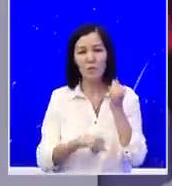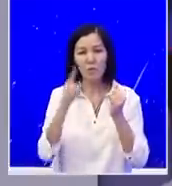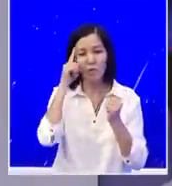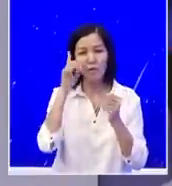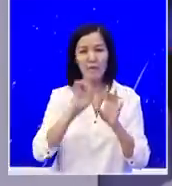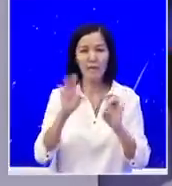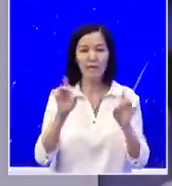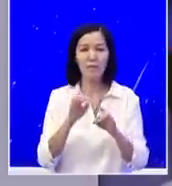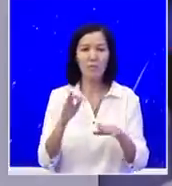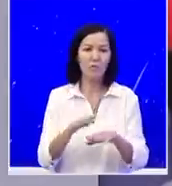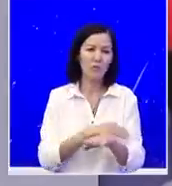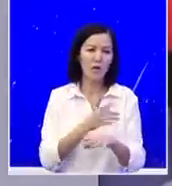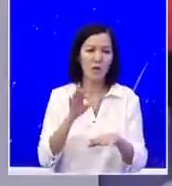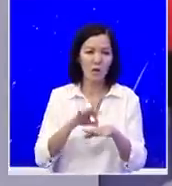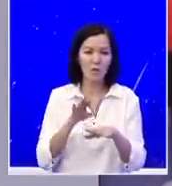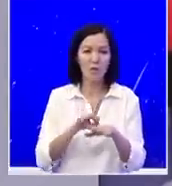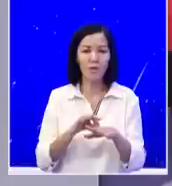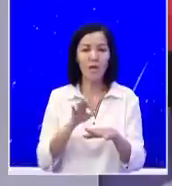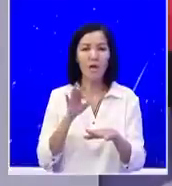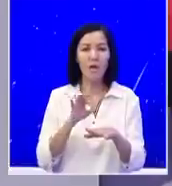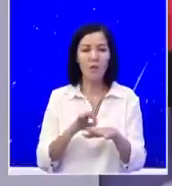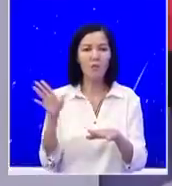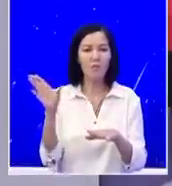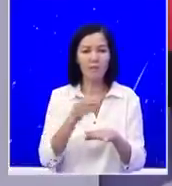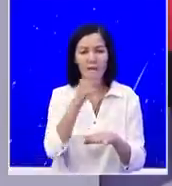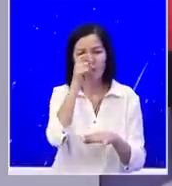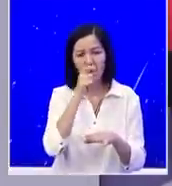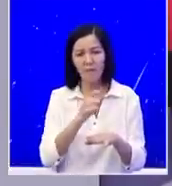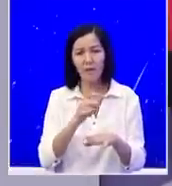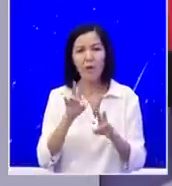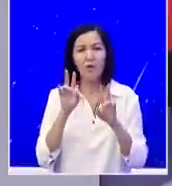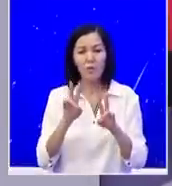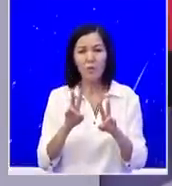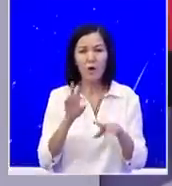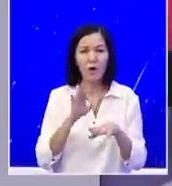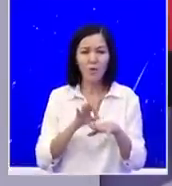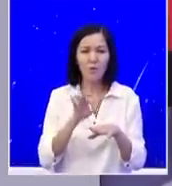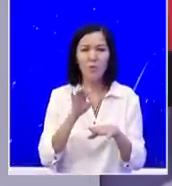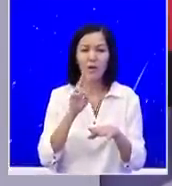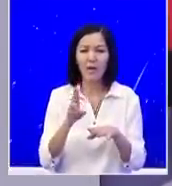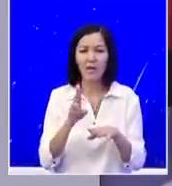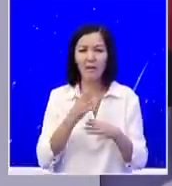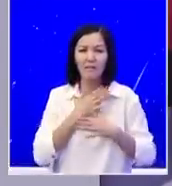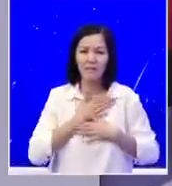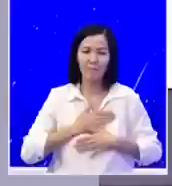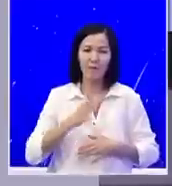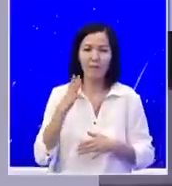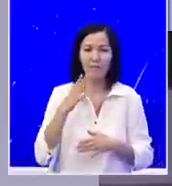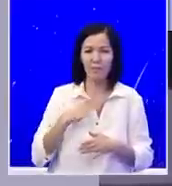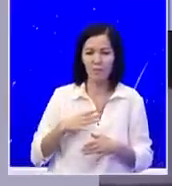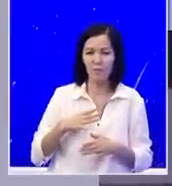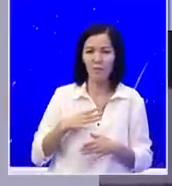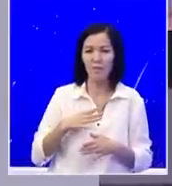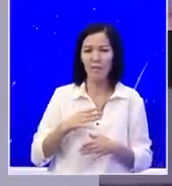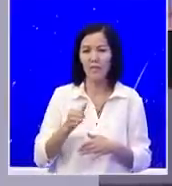деймін. Ол ұзақ ауырды. Аурудың жақсы жоқ, алайда нақ осы дерт адамның сабырлылығы мен төзімін сынауға